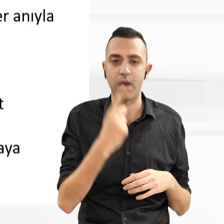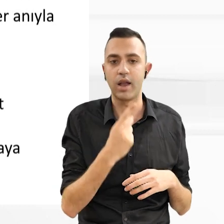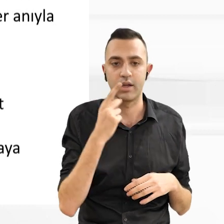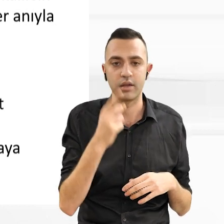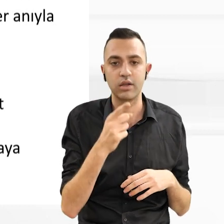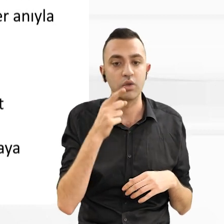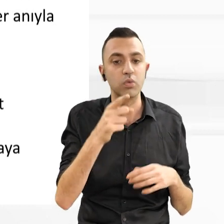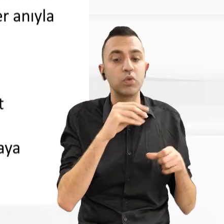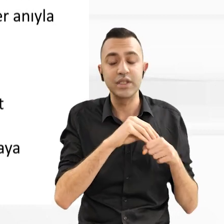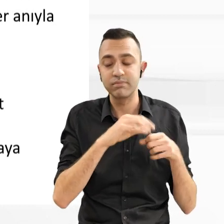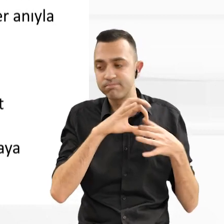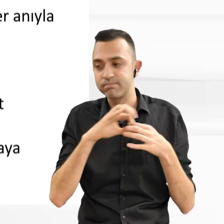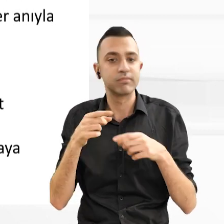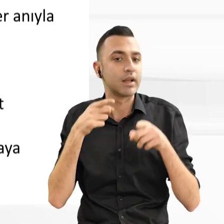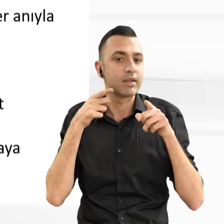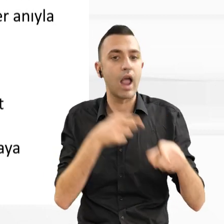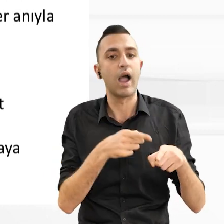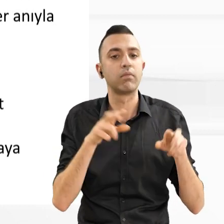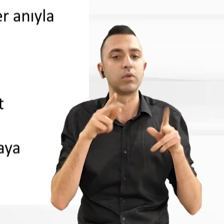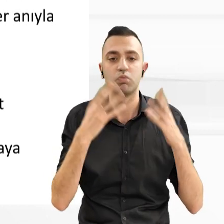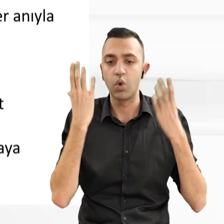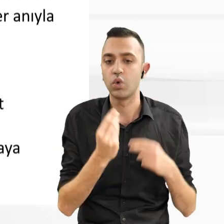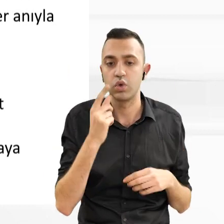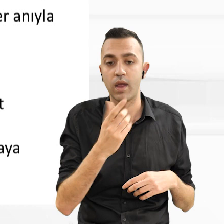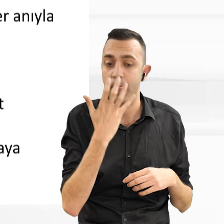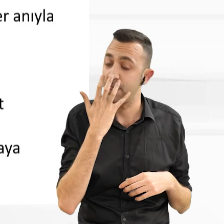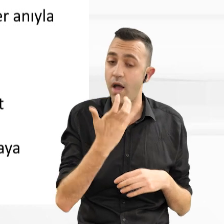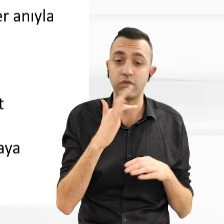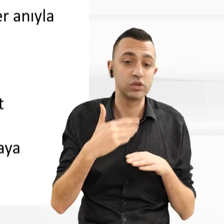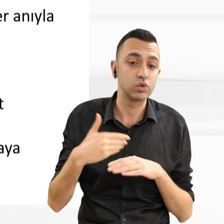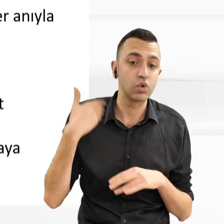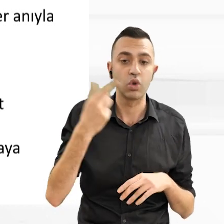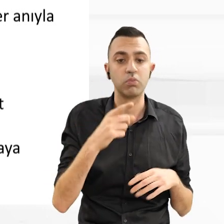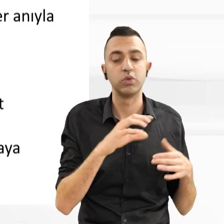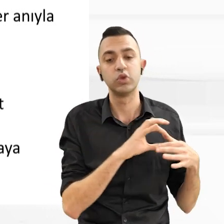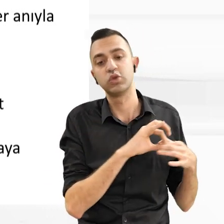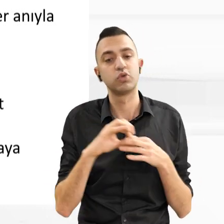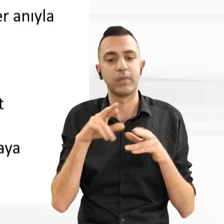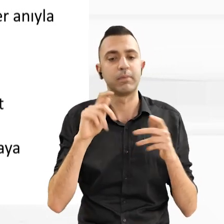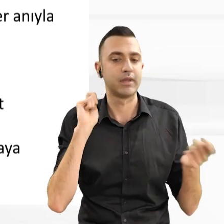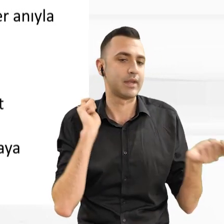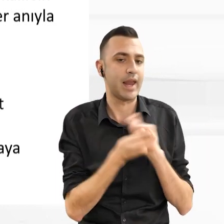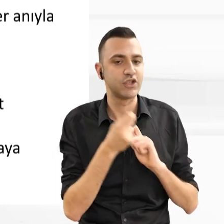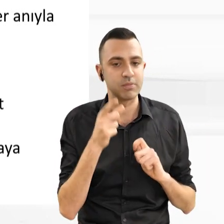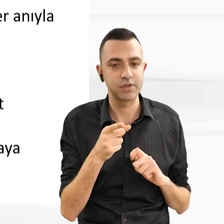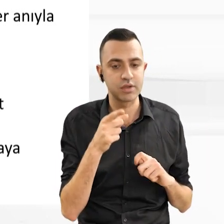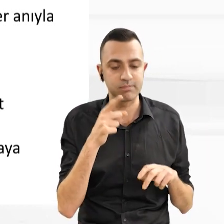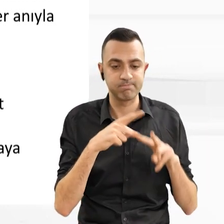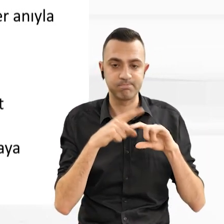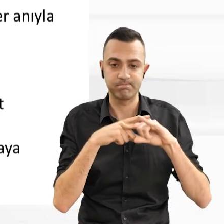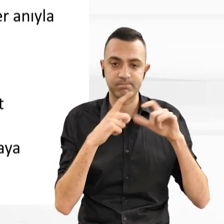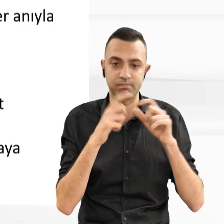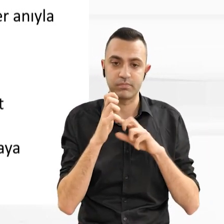ardındaki kişinin onu takip ettiğin bu daha sonra tavsiye eden sonra cümlesini bu şekilde değiştirmiş Ahsen